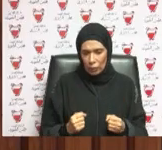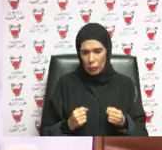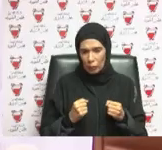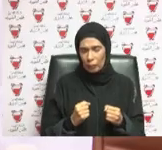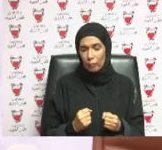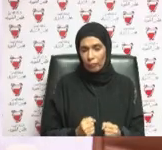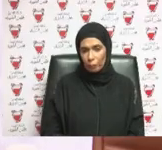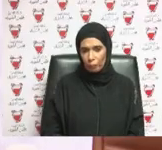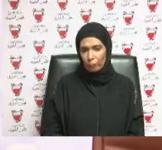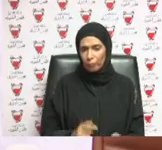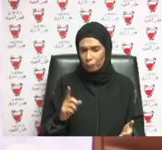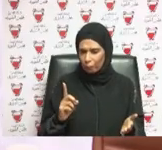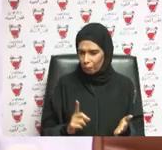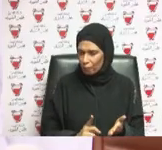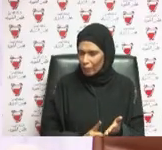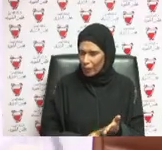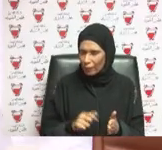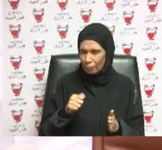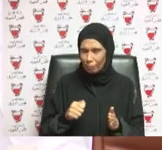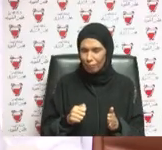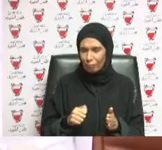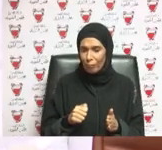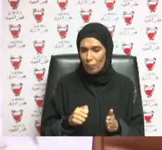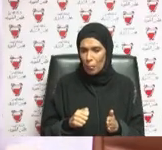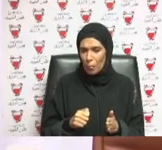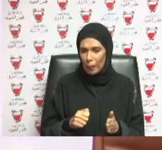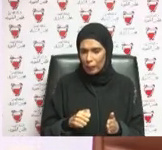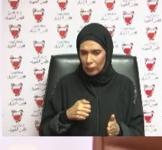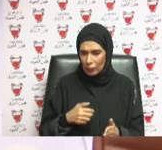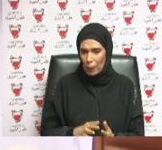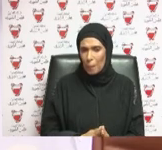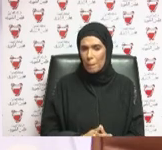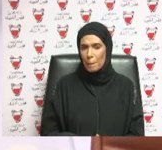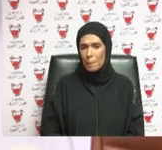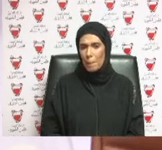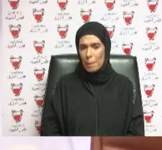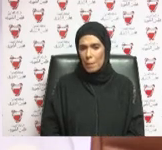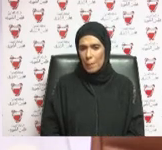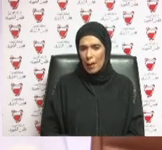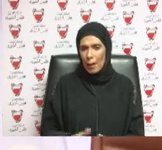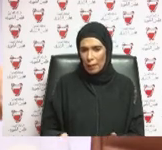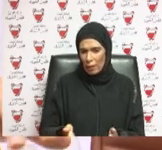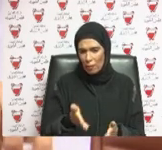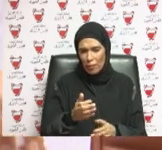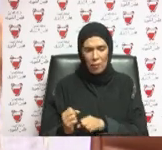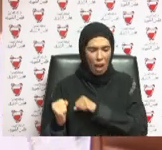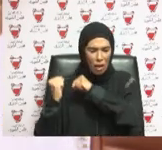ان نقوم في الواجب، وان حتى سواء رجالا ان يسعون ويتواجدون اثناء الدفن لولا هذا